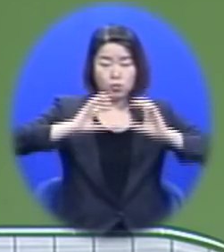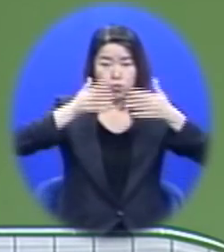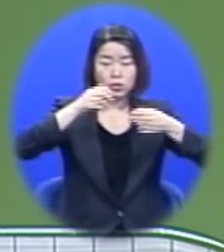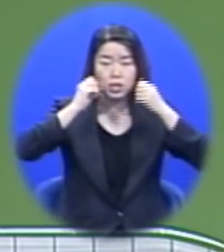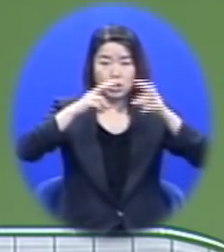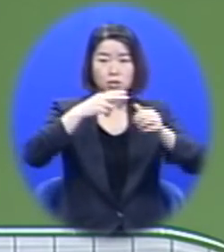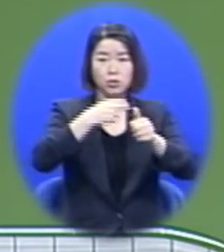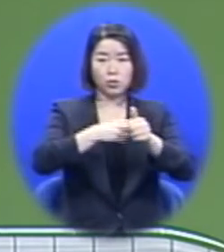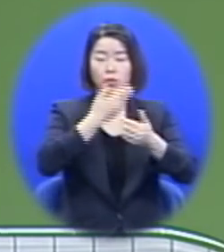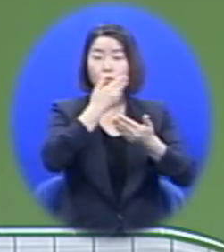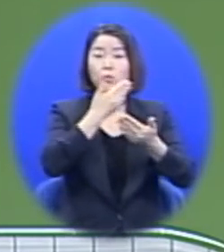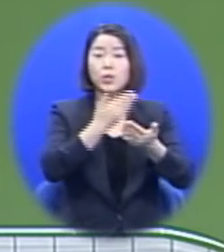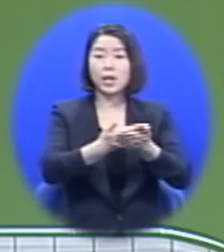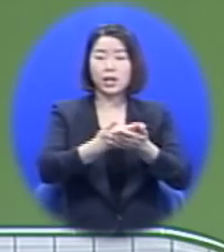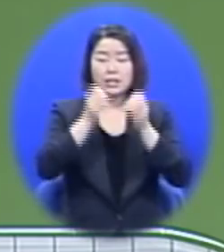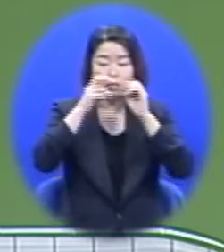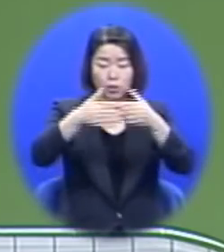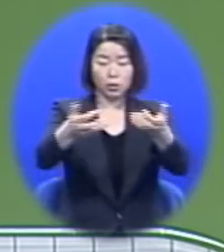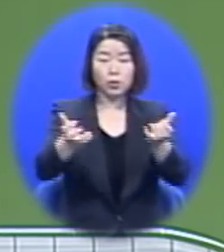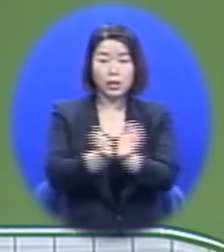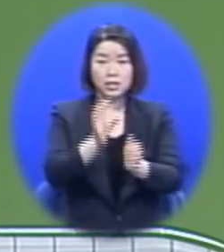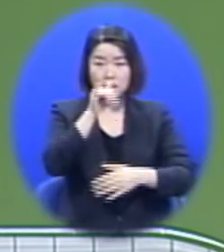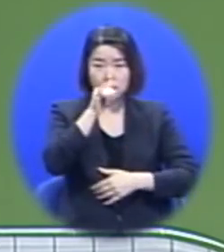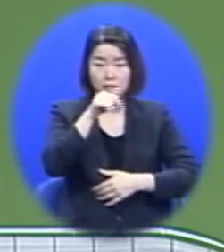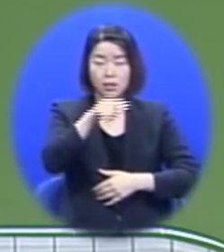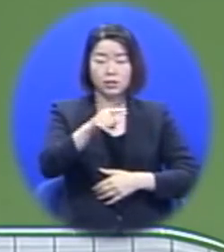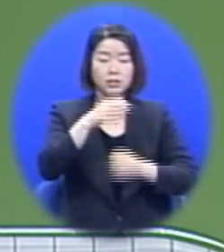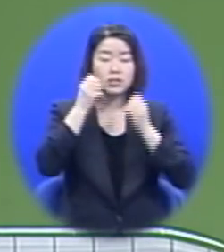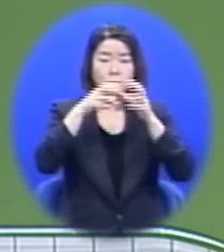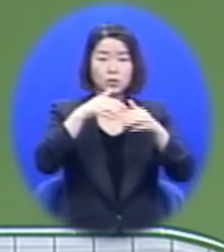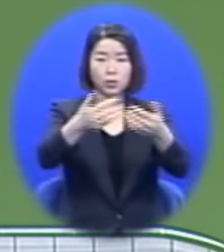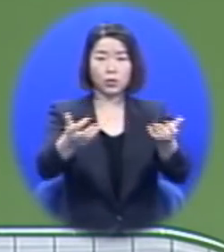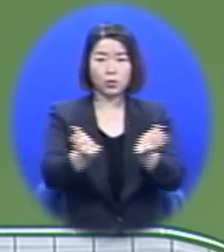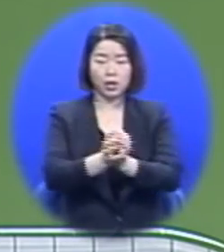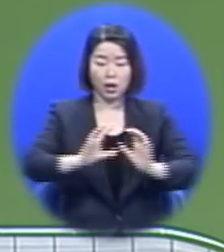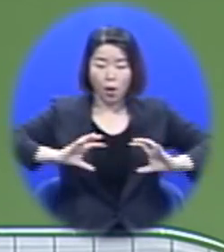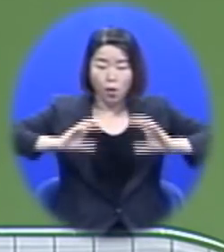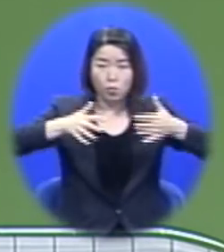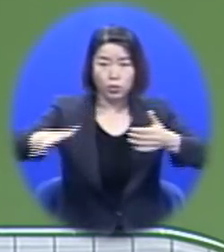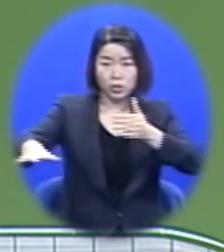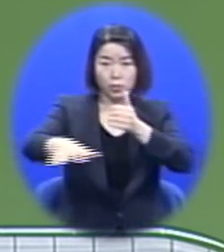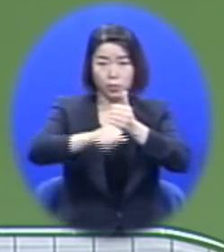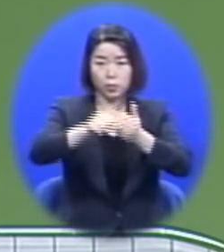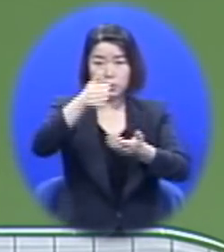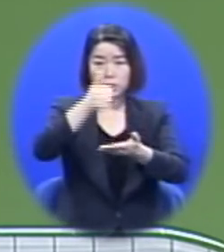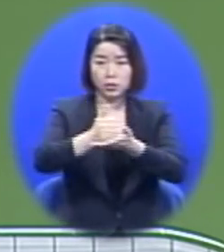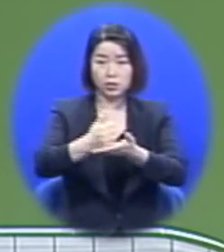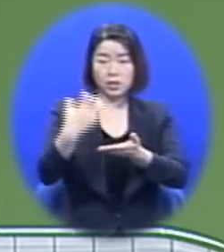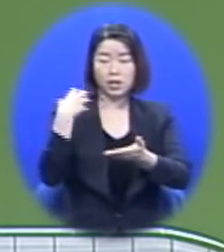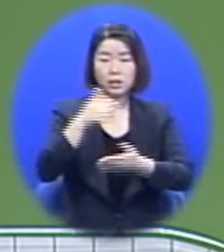귀한 선교단체가 있습니다. 그 선교단체에 국제 총재를 지냈던